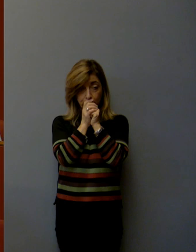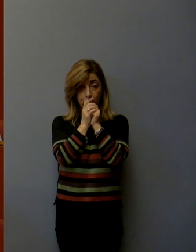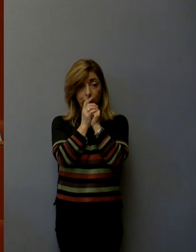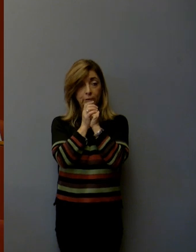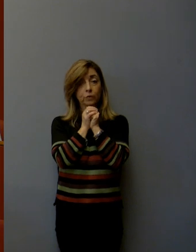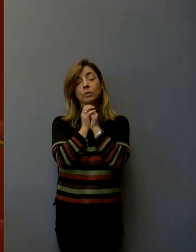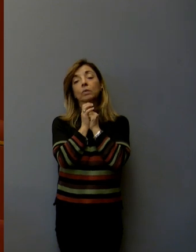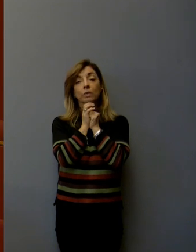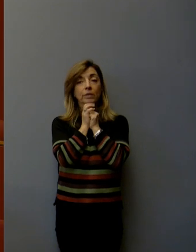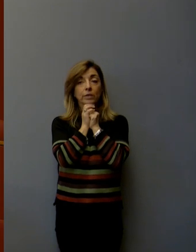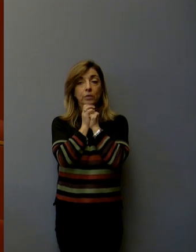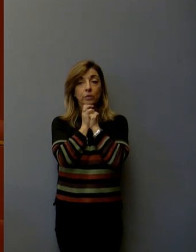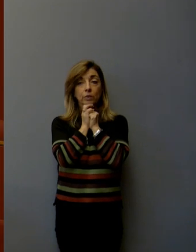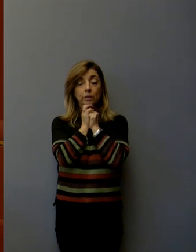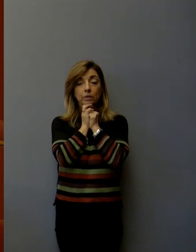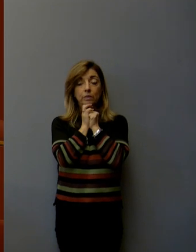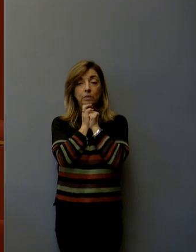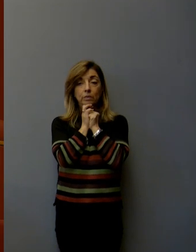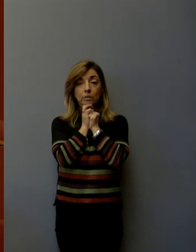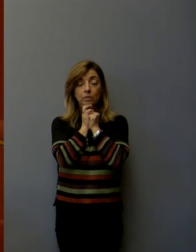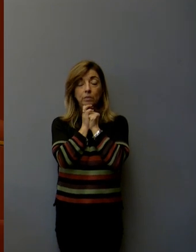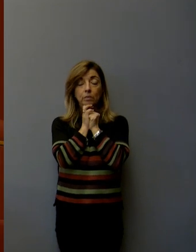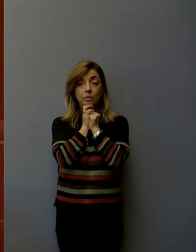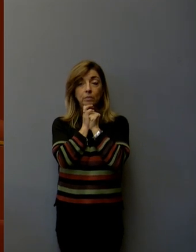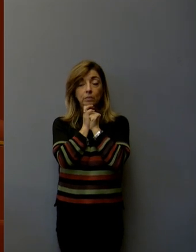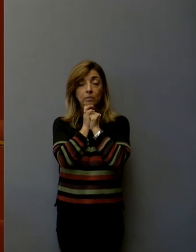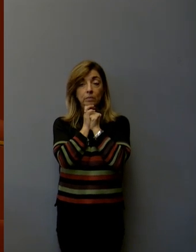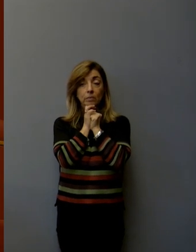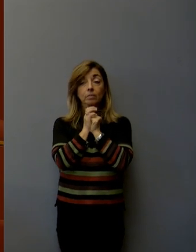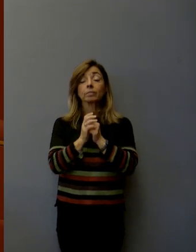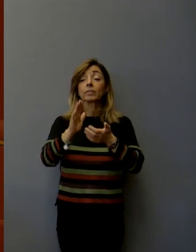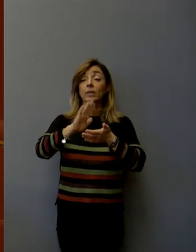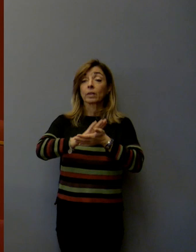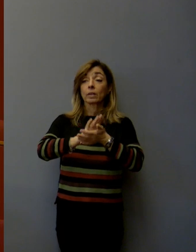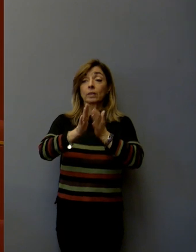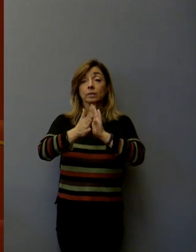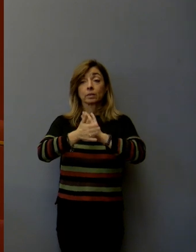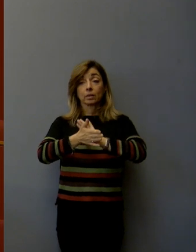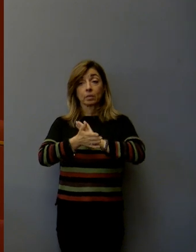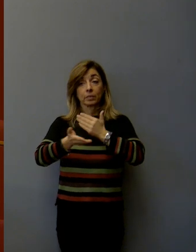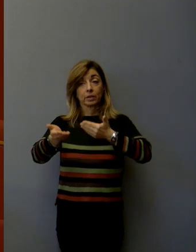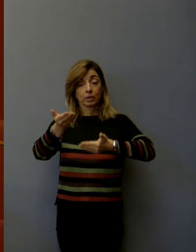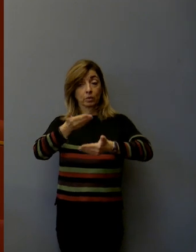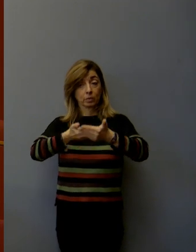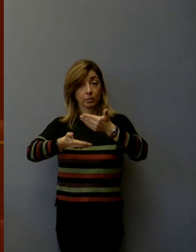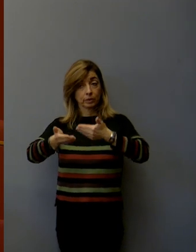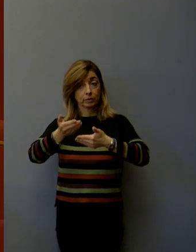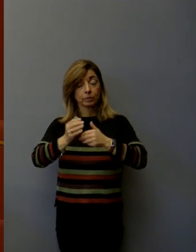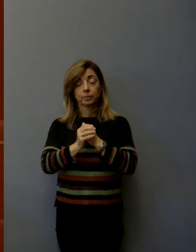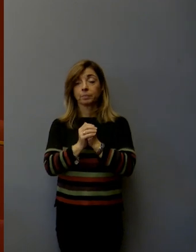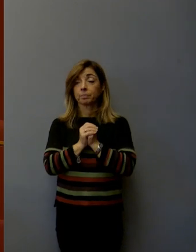sono Ecco grazie quindi dicevo i patti di collaborazione e sono effettivamente